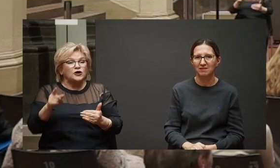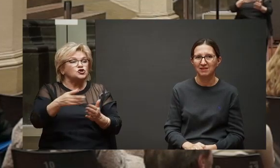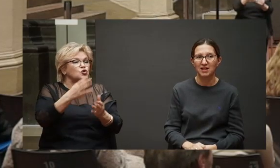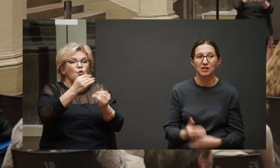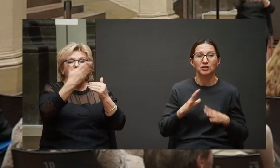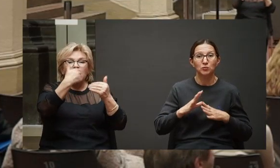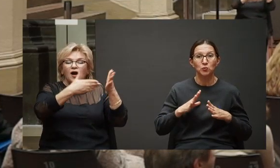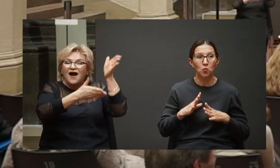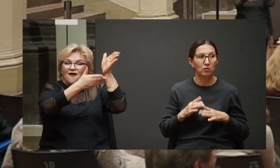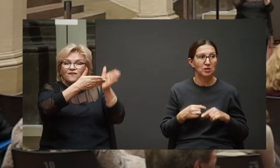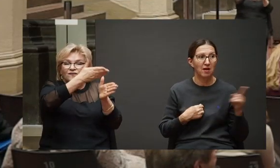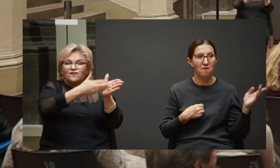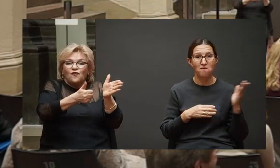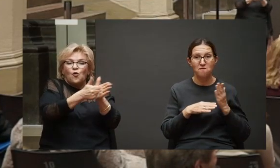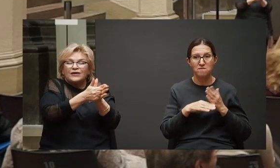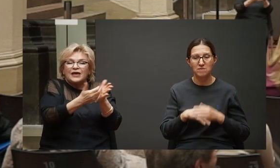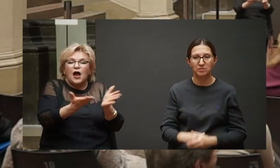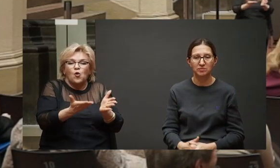какой?